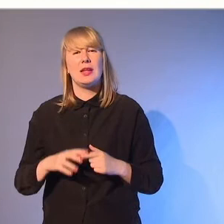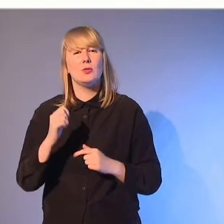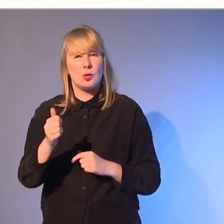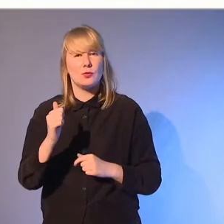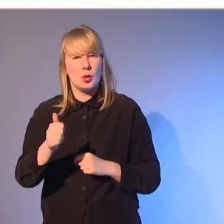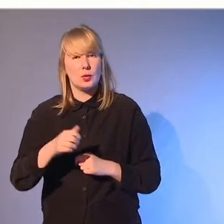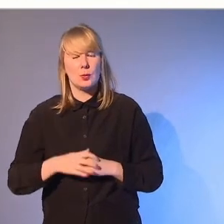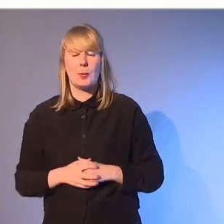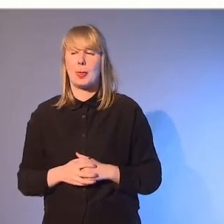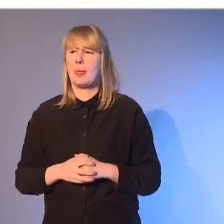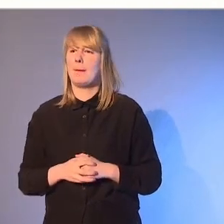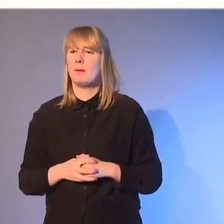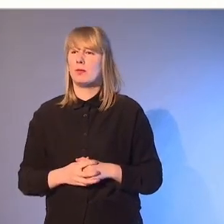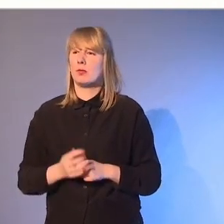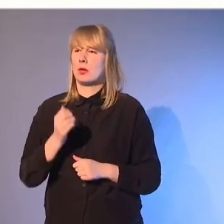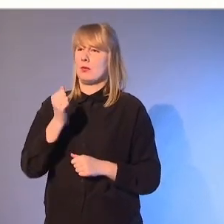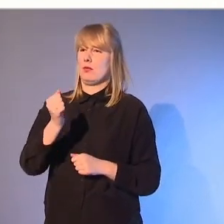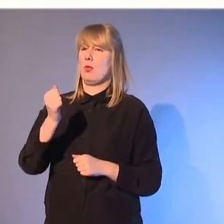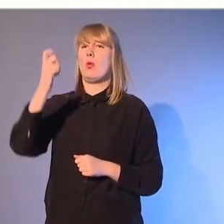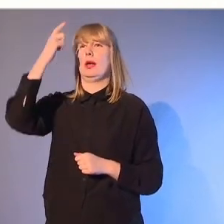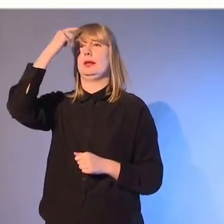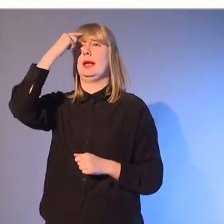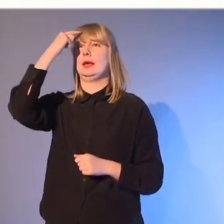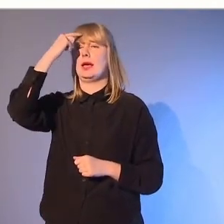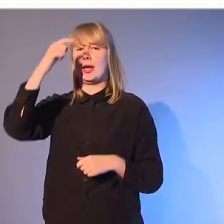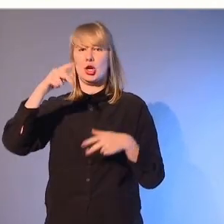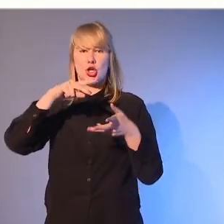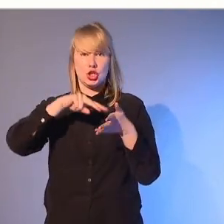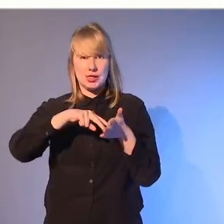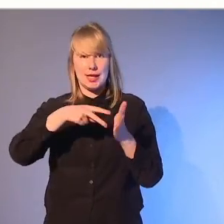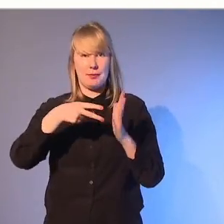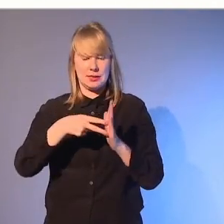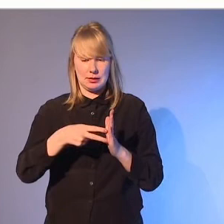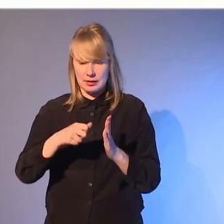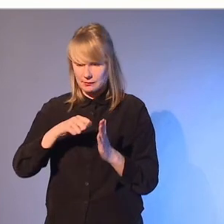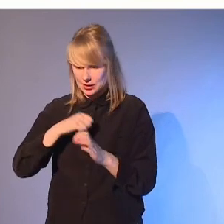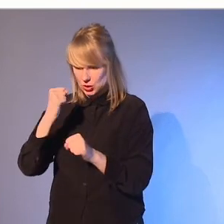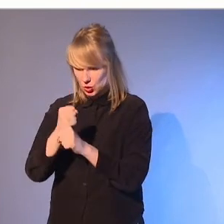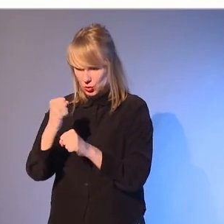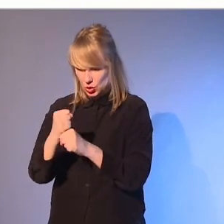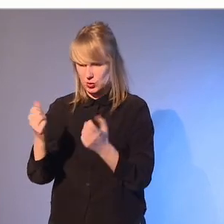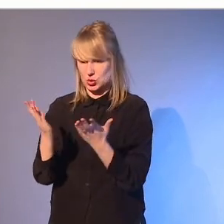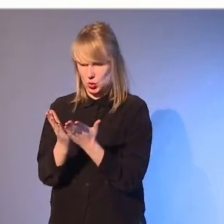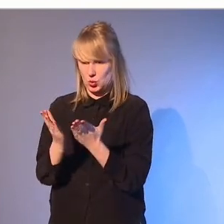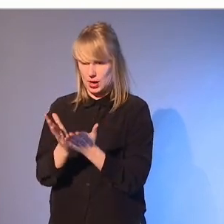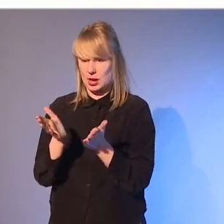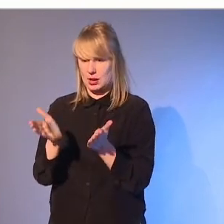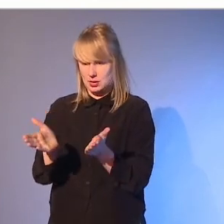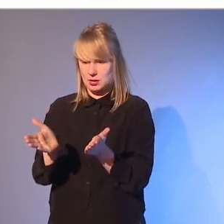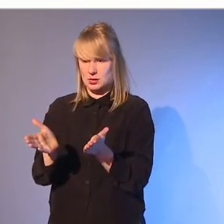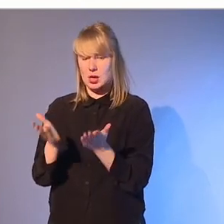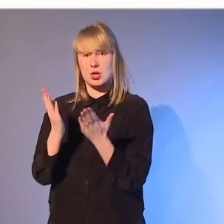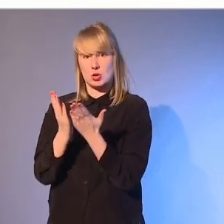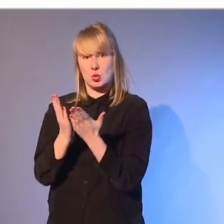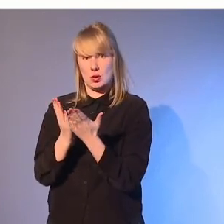Og da må man kanskje begynne å tenke litt systemisk bare her hvis du jobber på en skole. Og da kan vi tenke oss